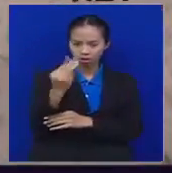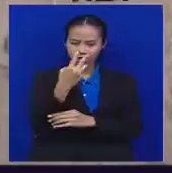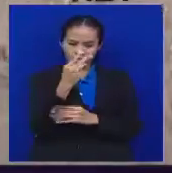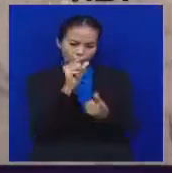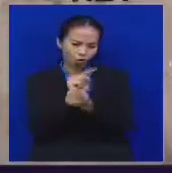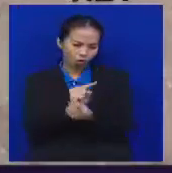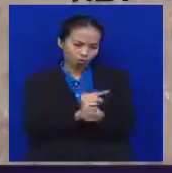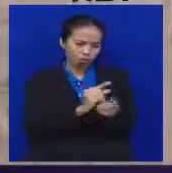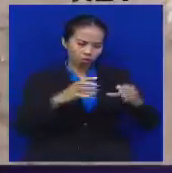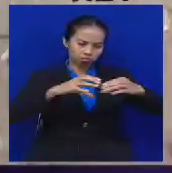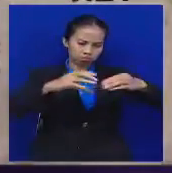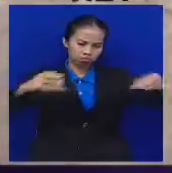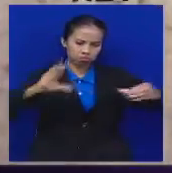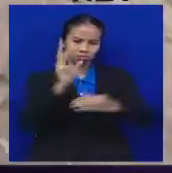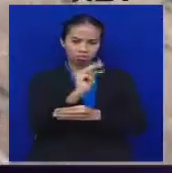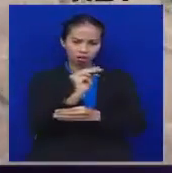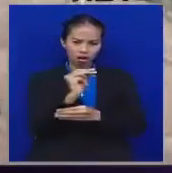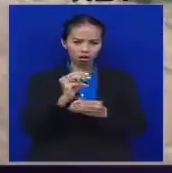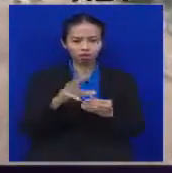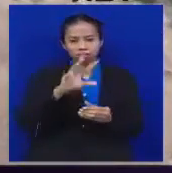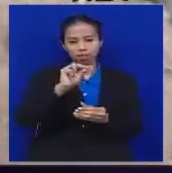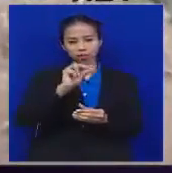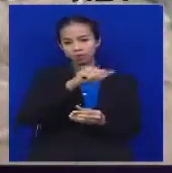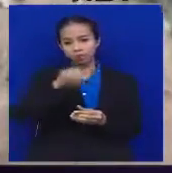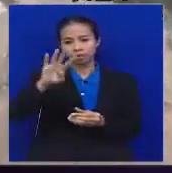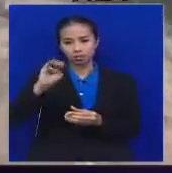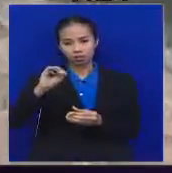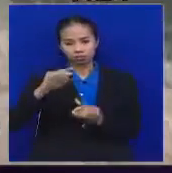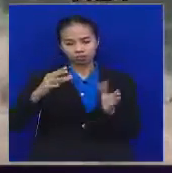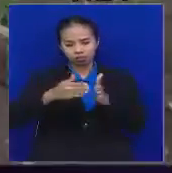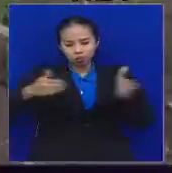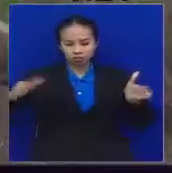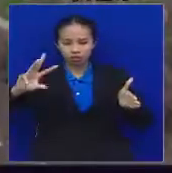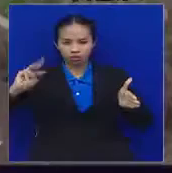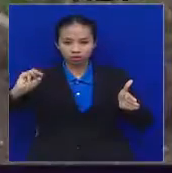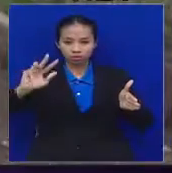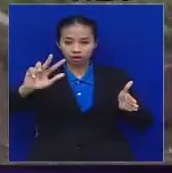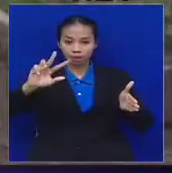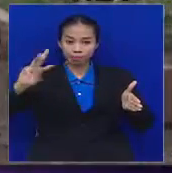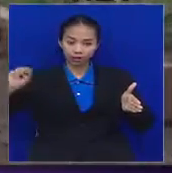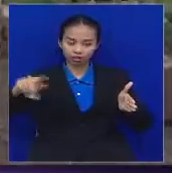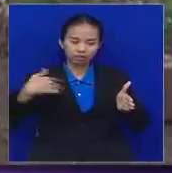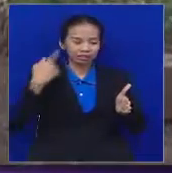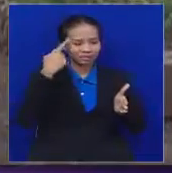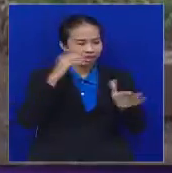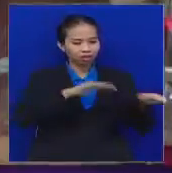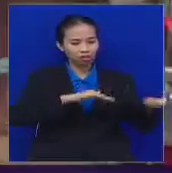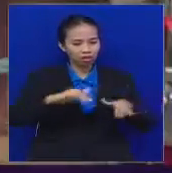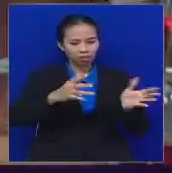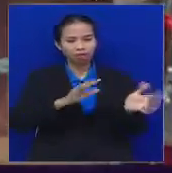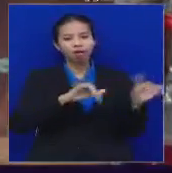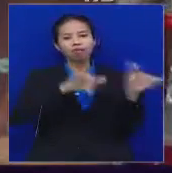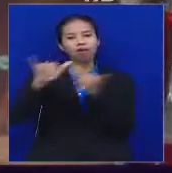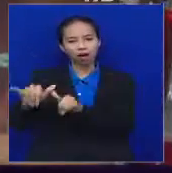ท่อนเหลี่ยมหน้ากว้าง 30-40 ซม.ยาว3เมตรจำนวน20ท่อนวางเรียงเตรียมขนย้ายและเลื่อยโซ่ยนต์1เครื่